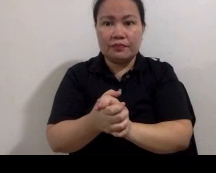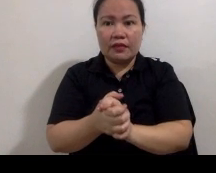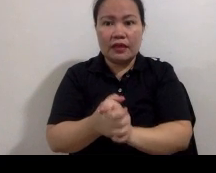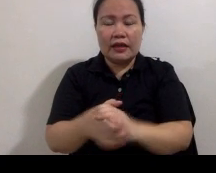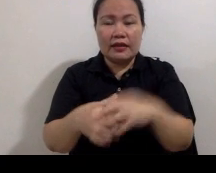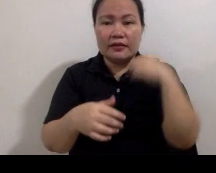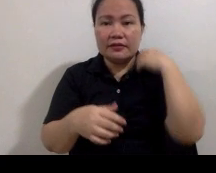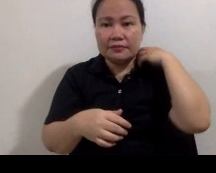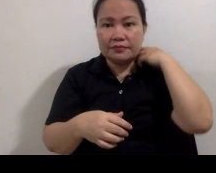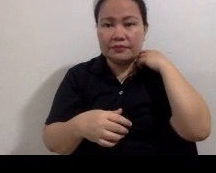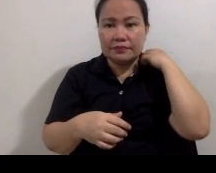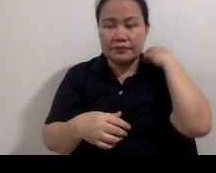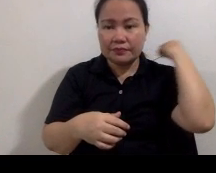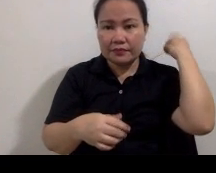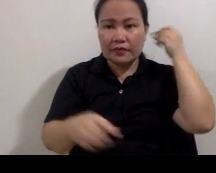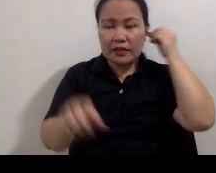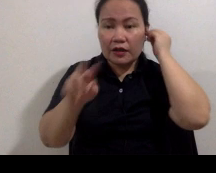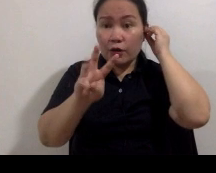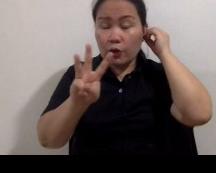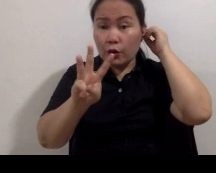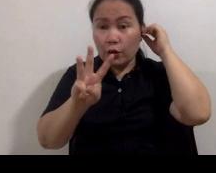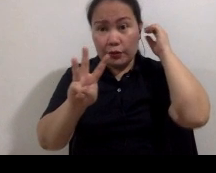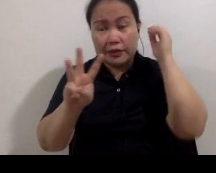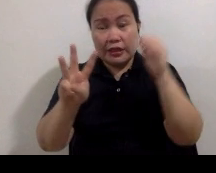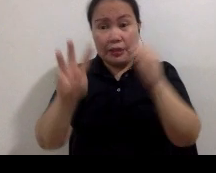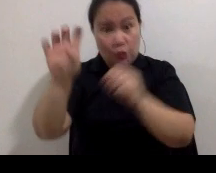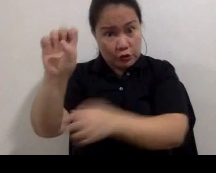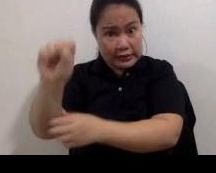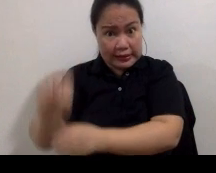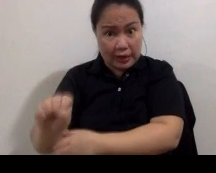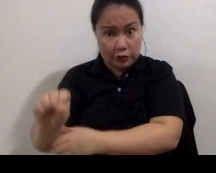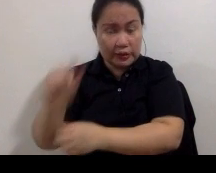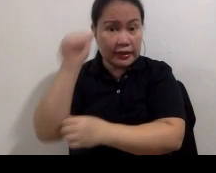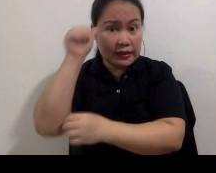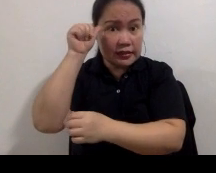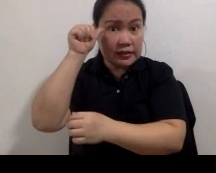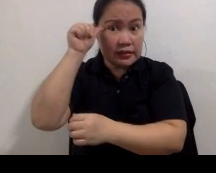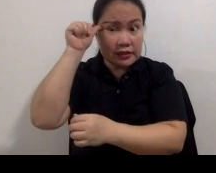daigdig. Okay, third one is Timog Asya.